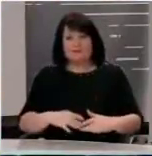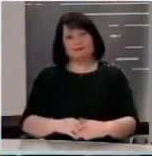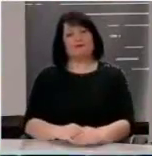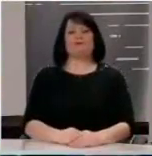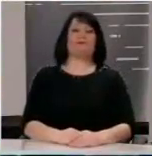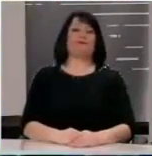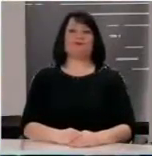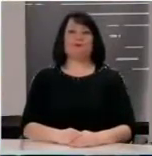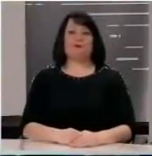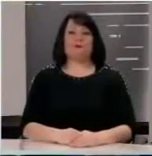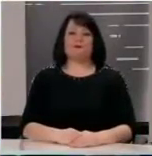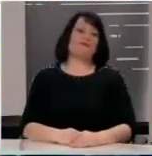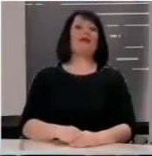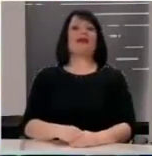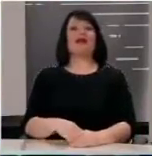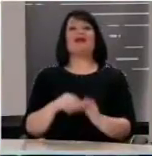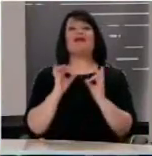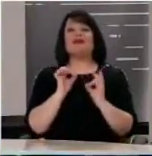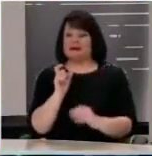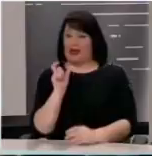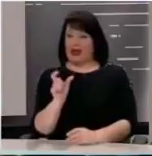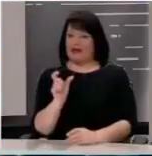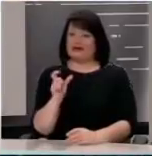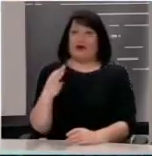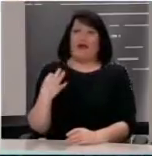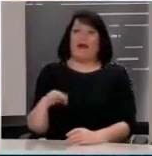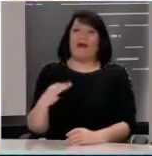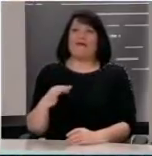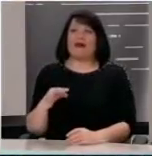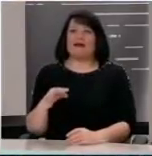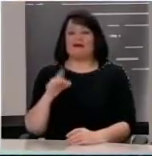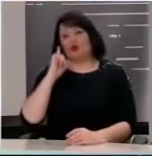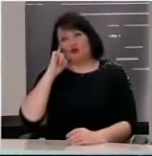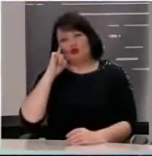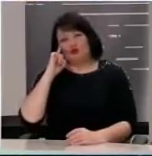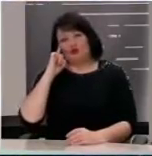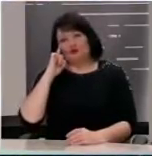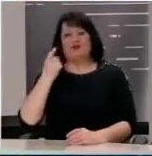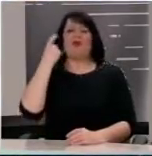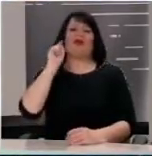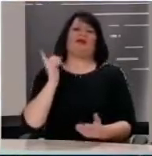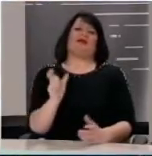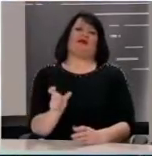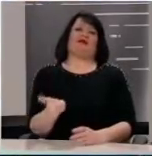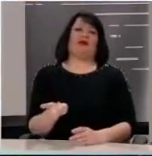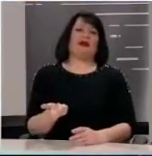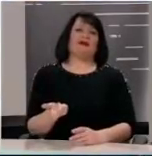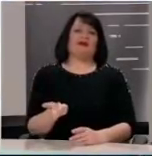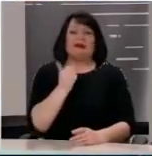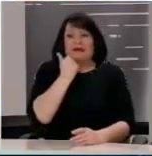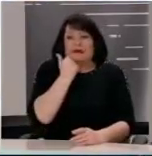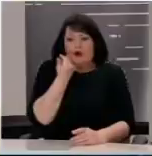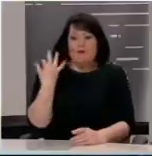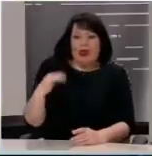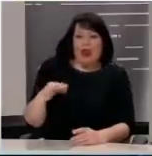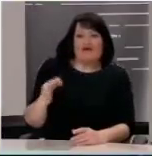Αλλά βεβαίως η λέξη ευτυχία γνωρίζω ότι σας είναι άγνωστη. Προφανώς